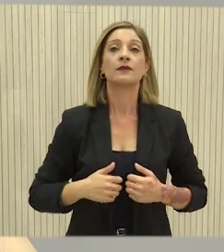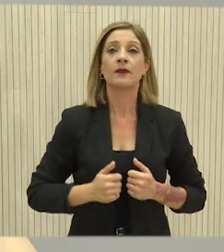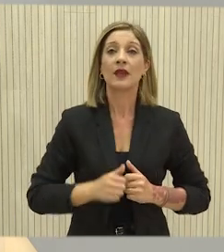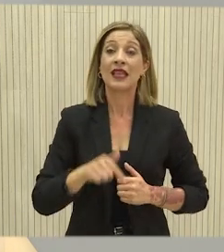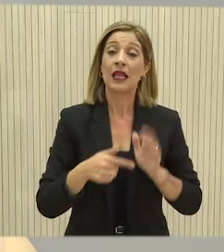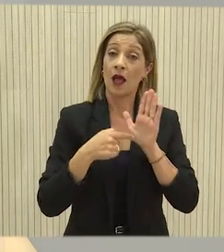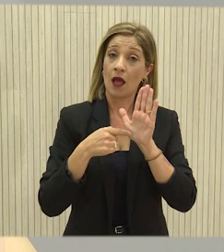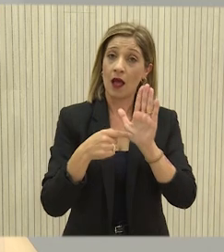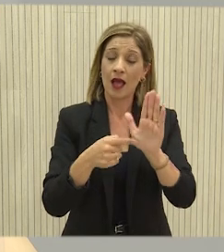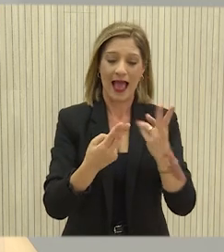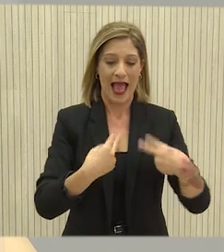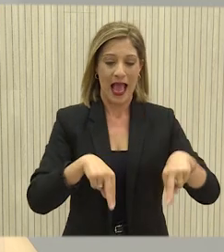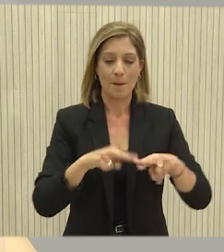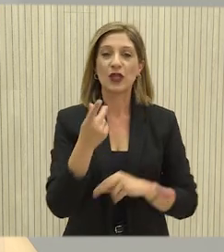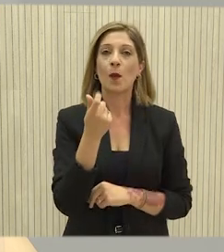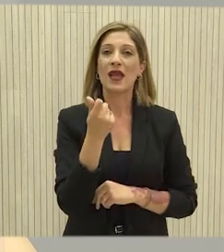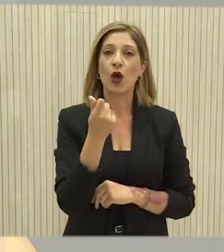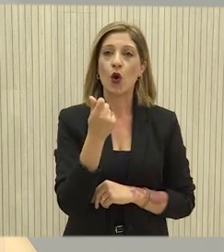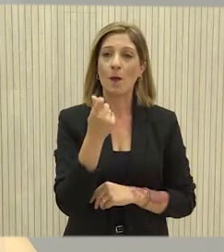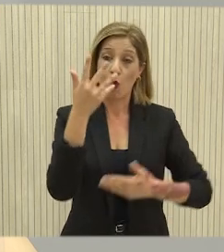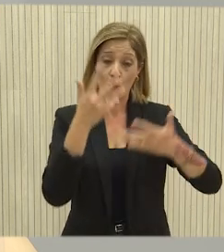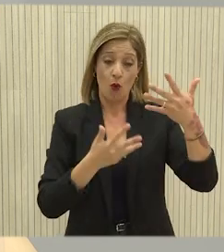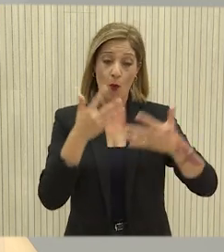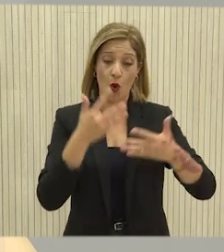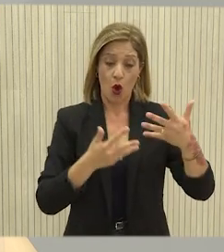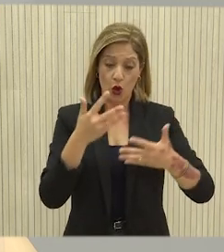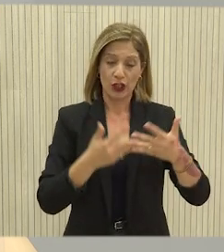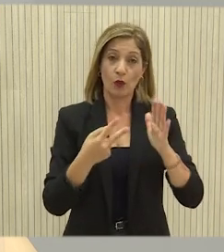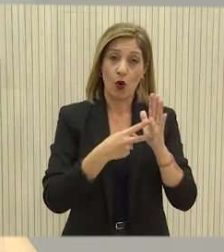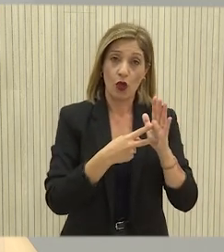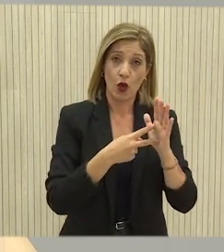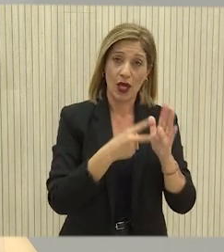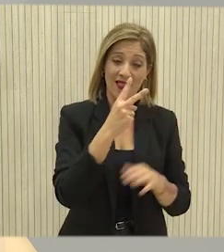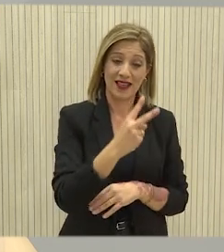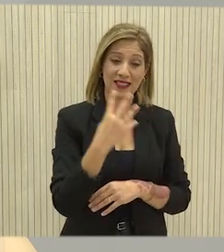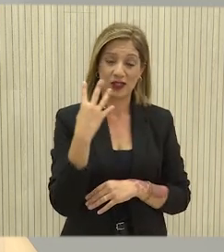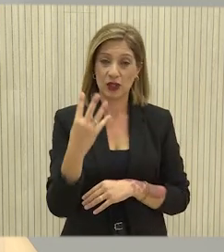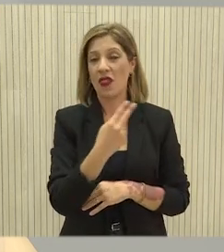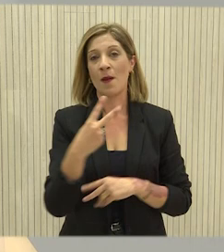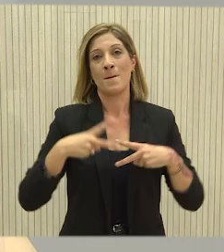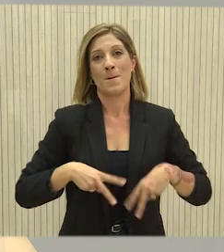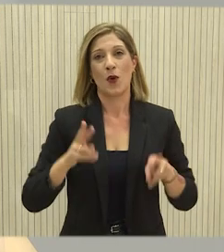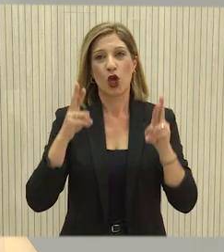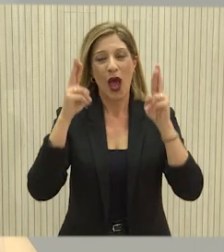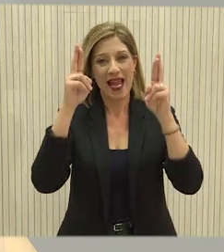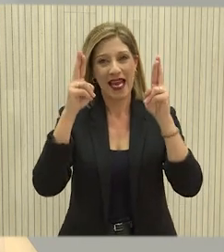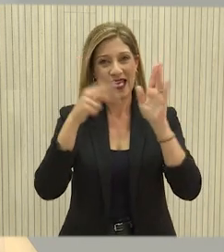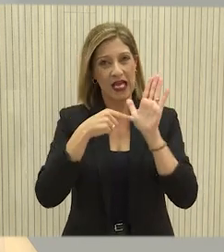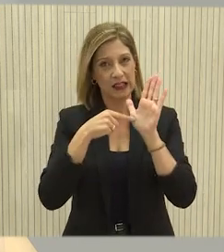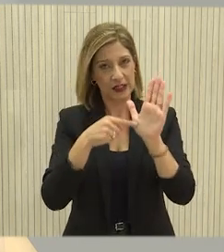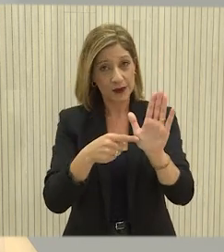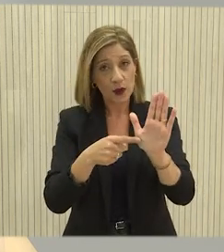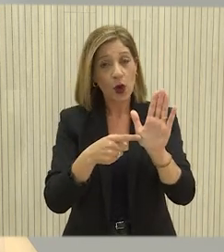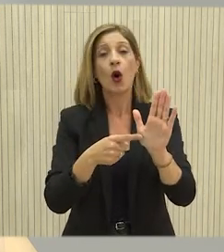Παρουσιάστηκε σήμερα ενώπιον της Επιτροπής Οικονομικών και Προϋπολογισμού της Βουλής των Αντιπροσώπων ο προϋπολογισμός του Υπουργείου Ενέργειας, Εμπορίου και Βιομηχανίας.